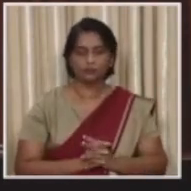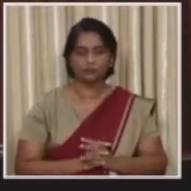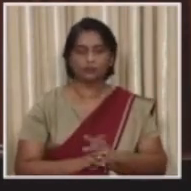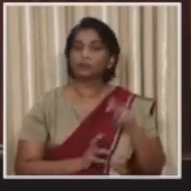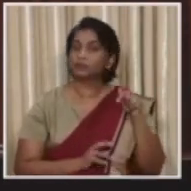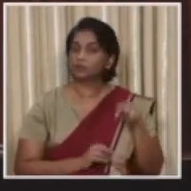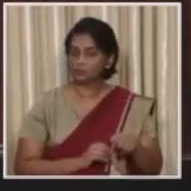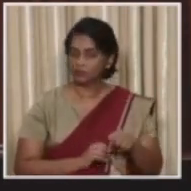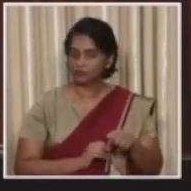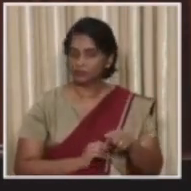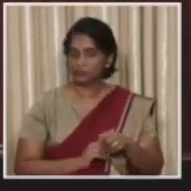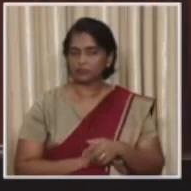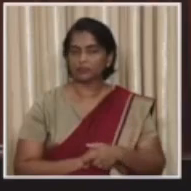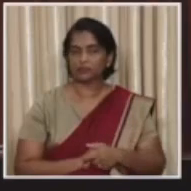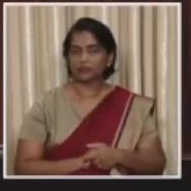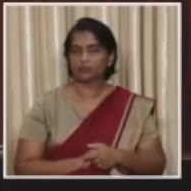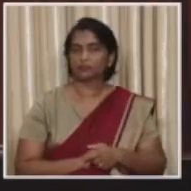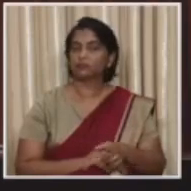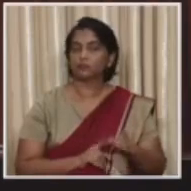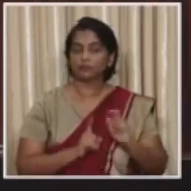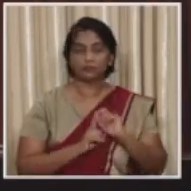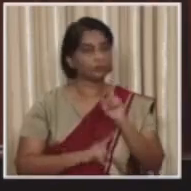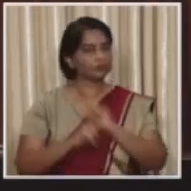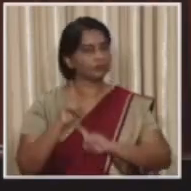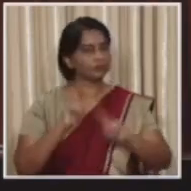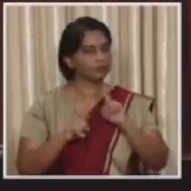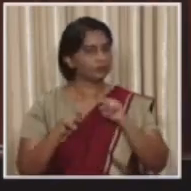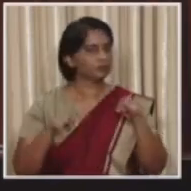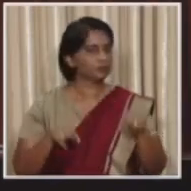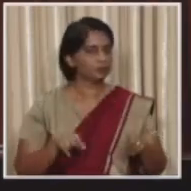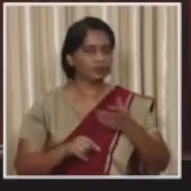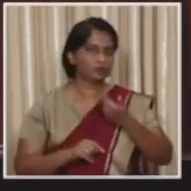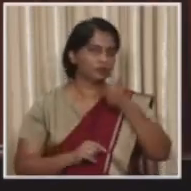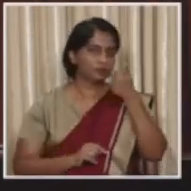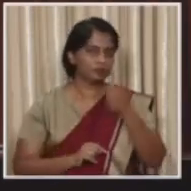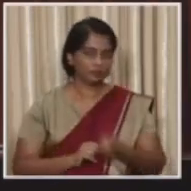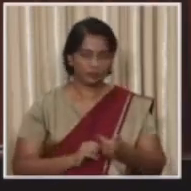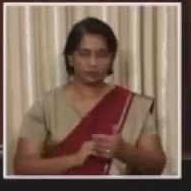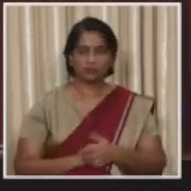ada me sabhave ita wedagat